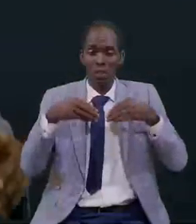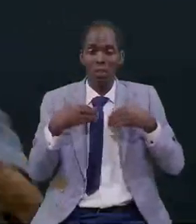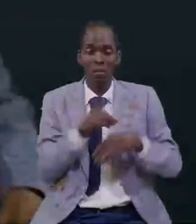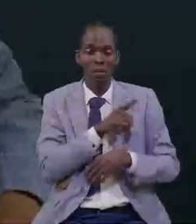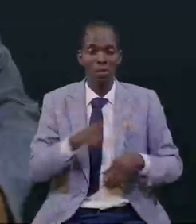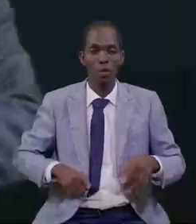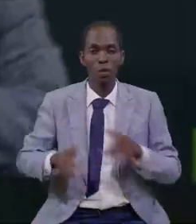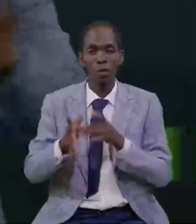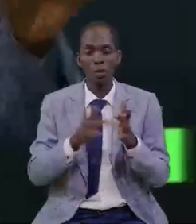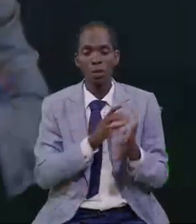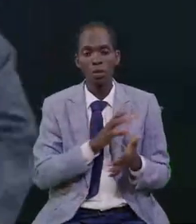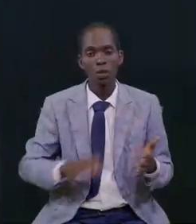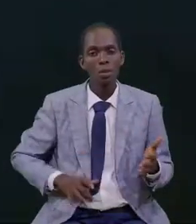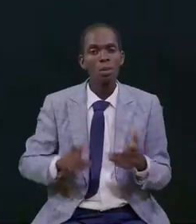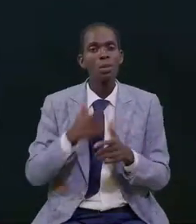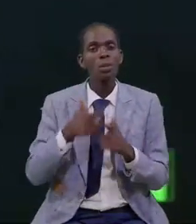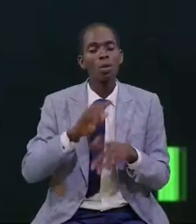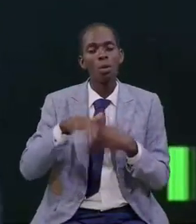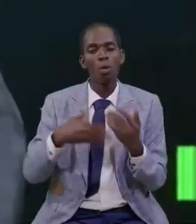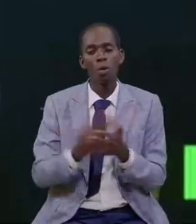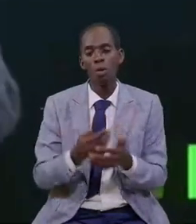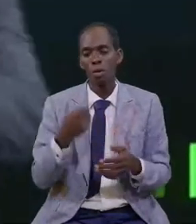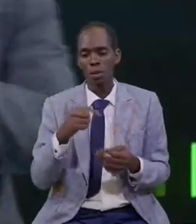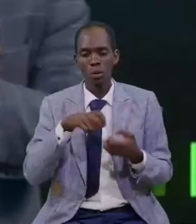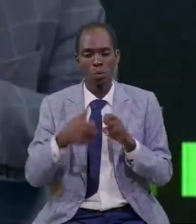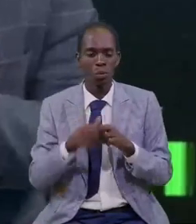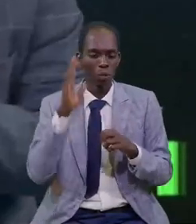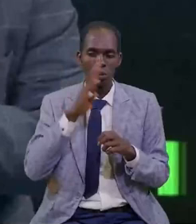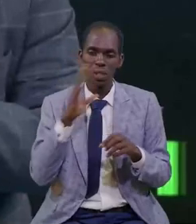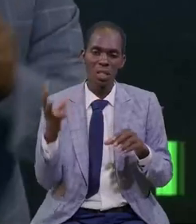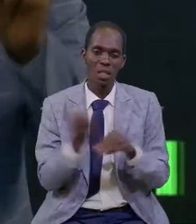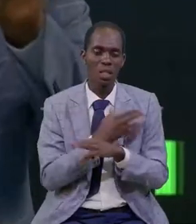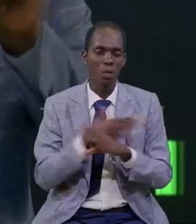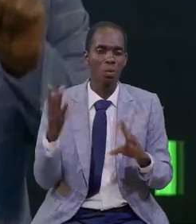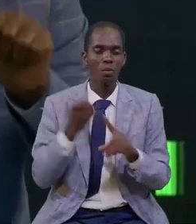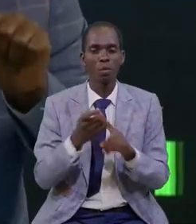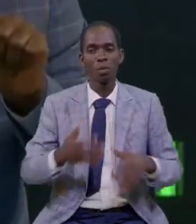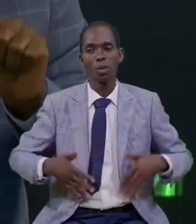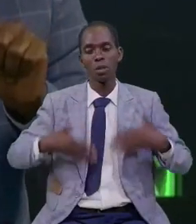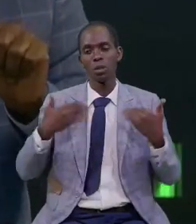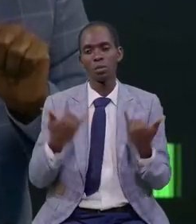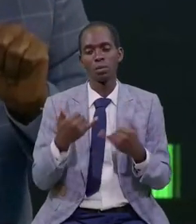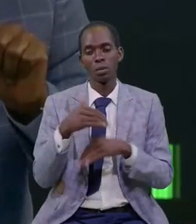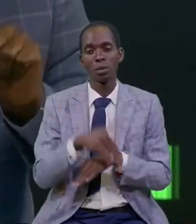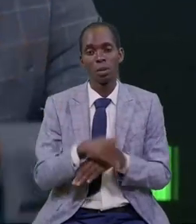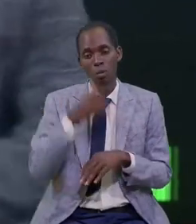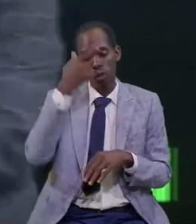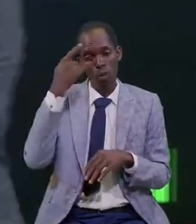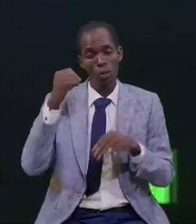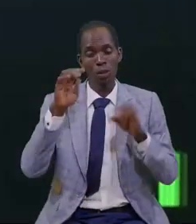Jésus-Christ toutes ces choses vont disparaître de ta vie parce que nous parlons de